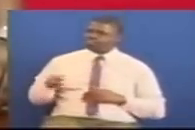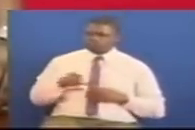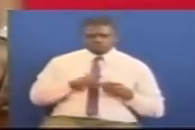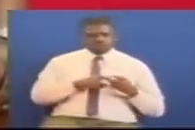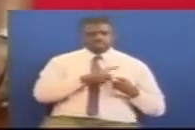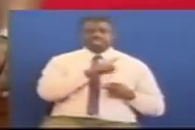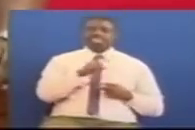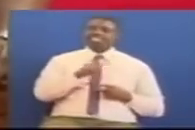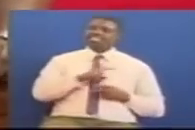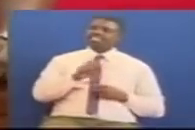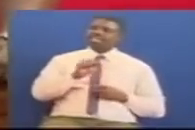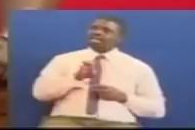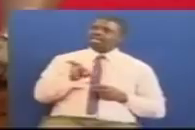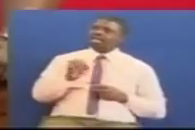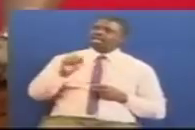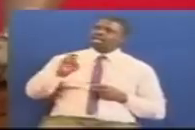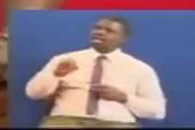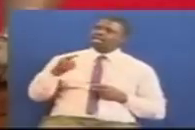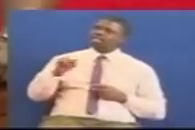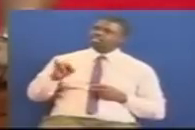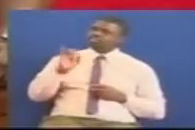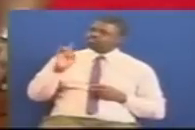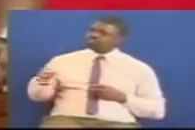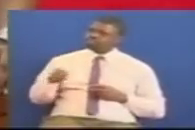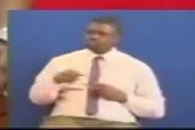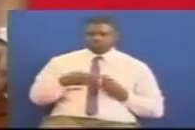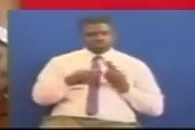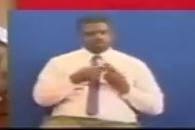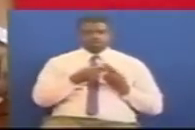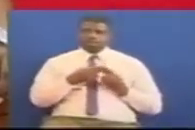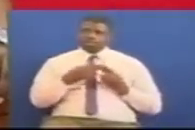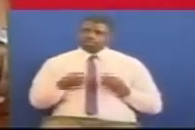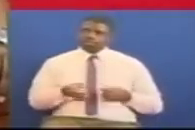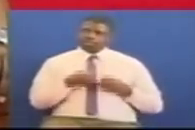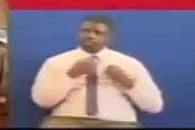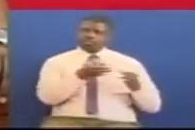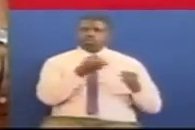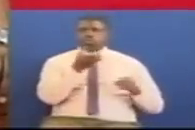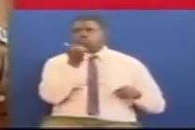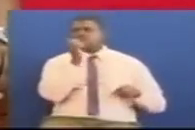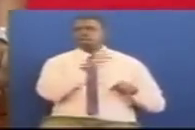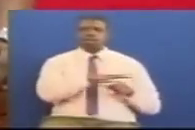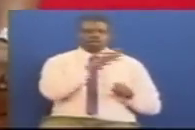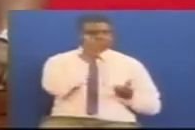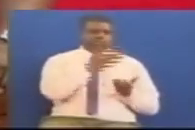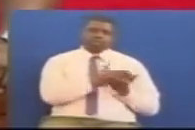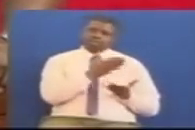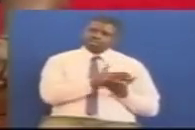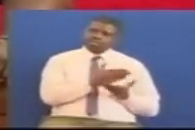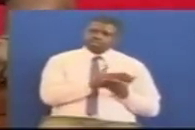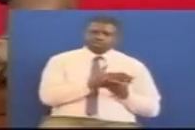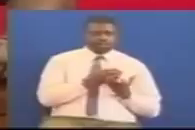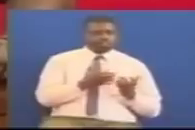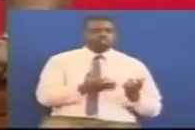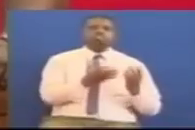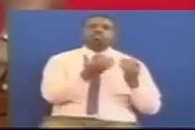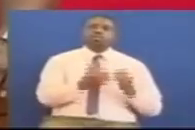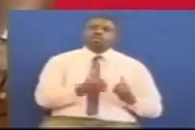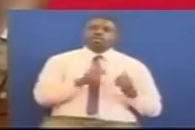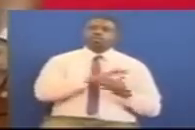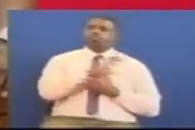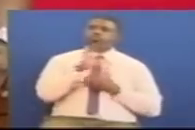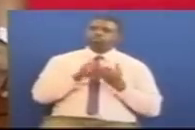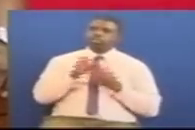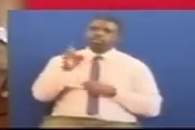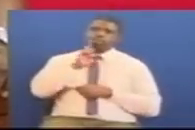ambavyo madaktari wapo na wanatoa utaalamu wao kuhakikisha kwamba yale mahitaji yote ya kina